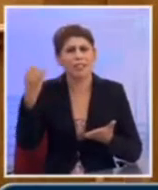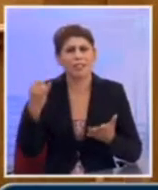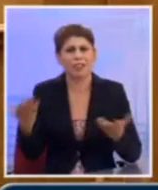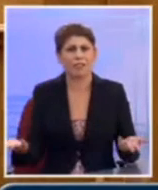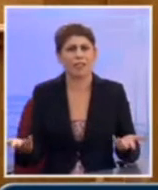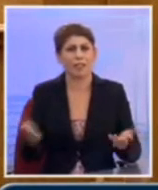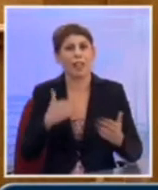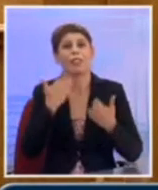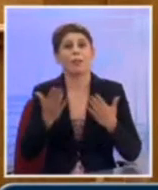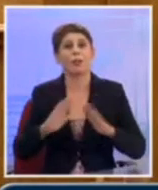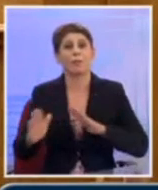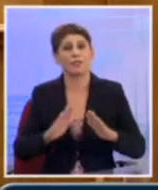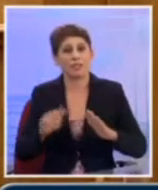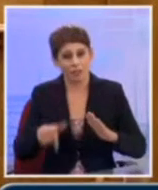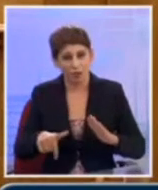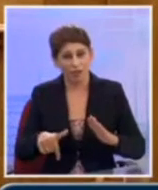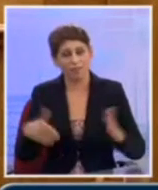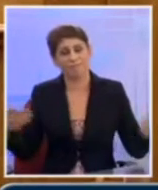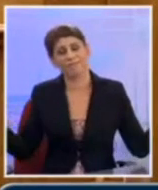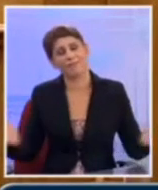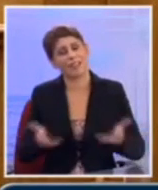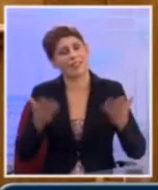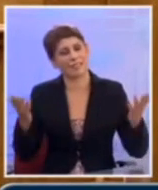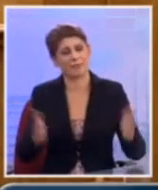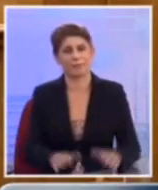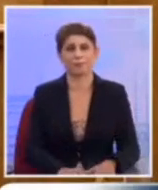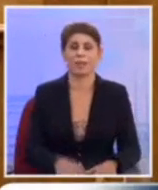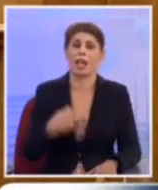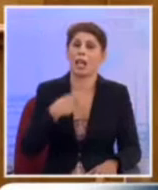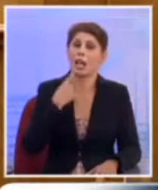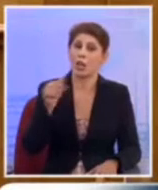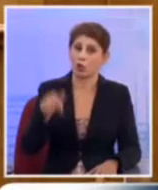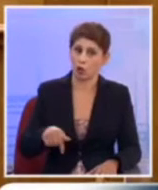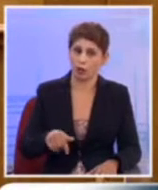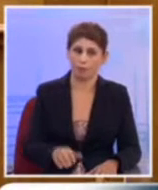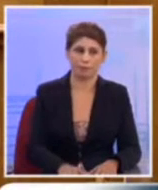μπορείτε να προστατεύσετε πλέον, εντάξει. Λέω λοιπόν τώρα,